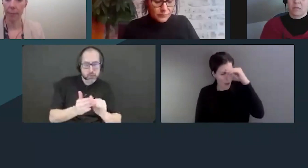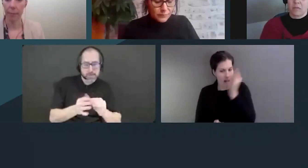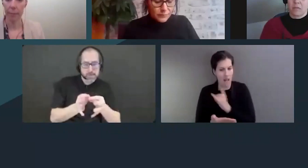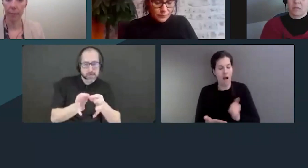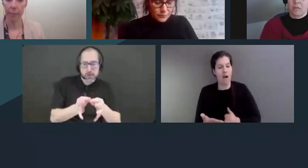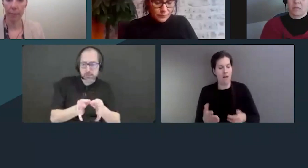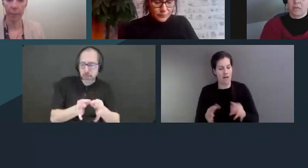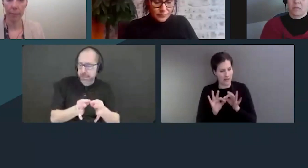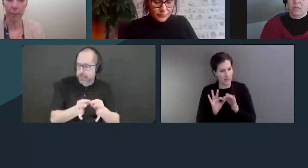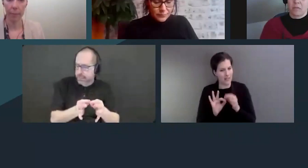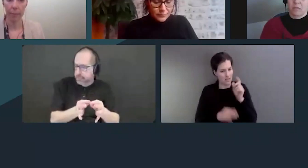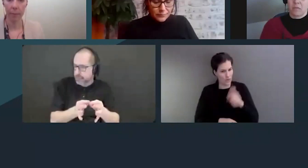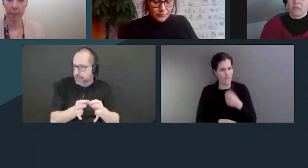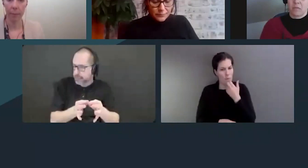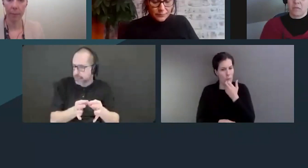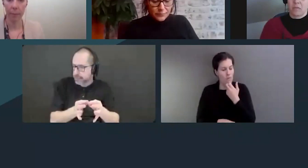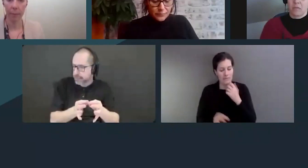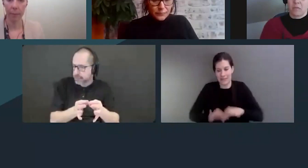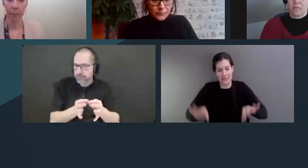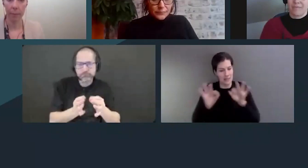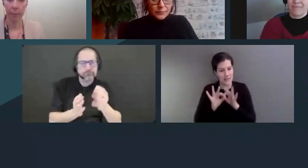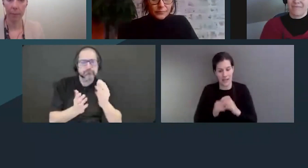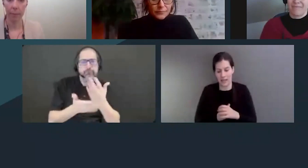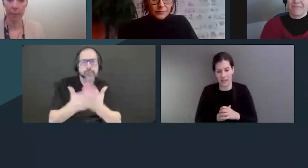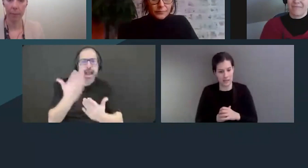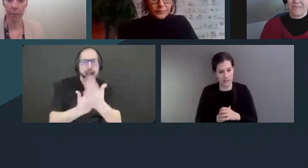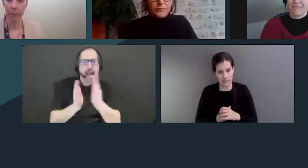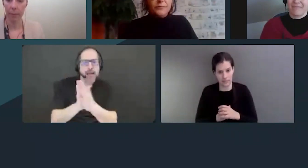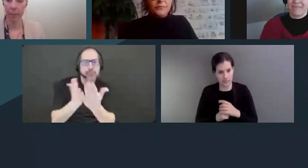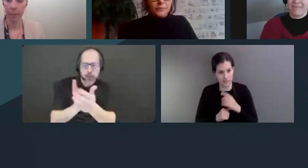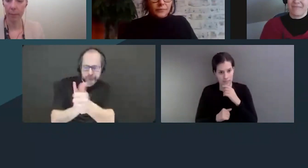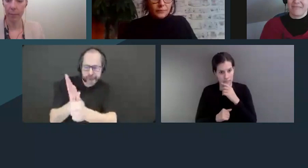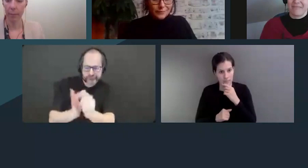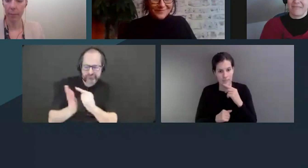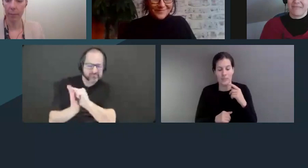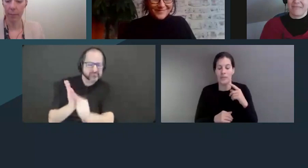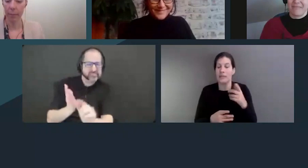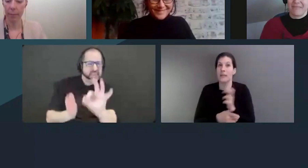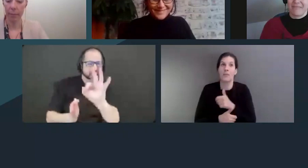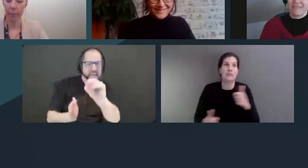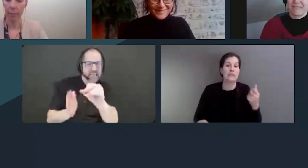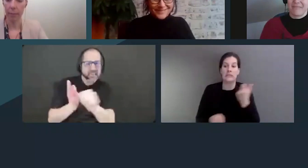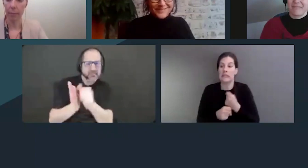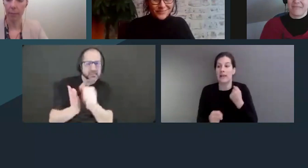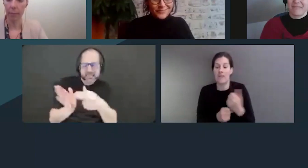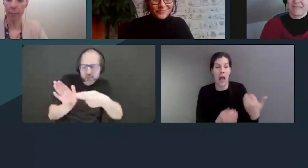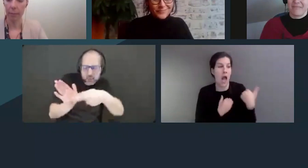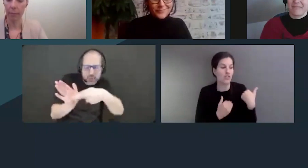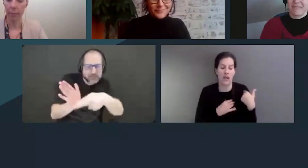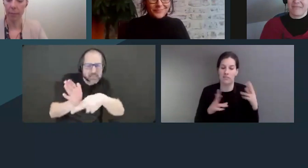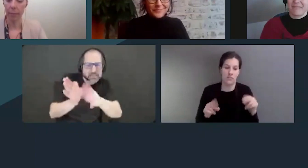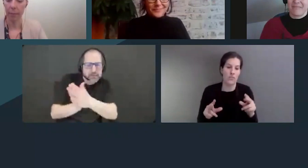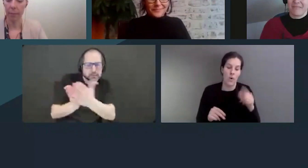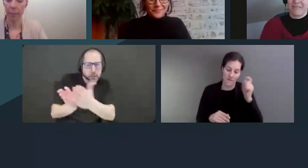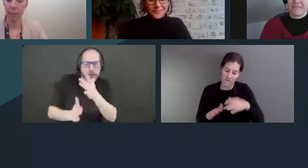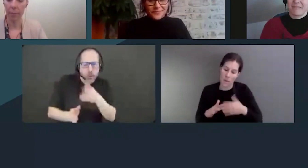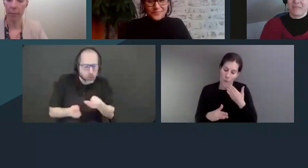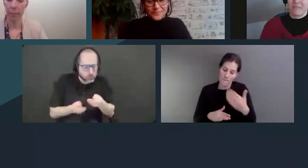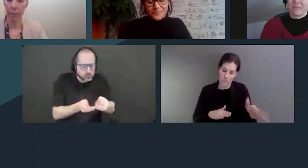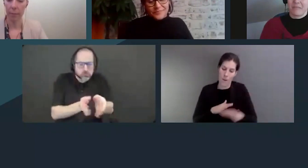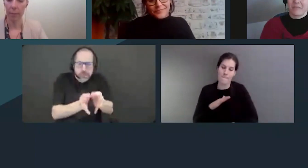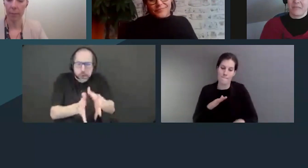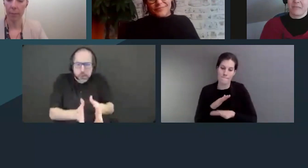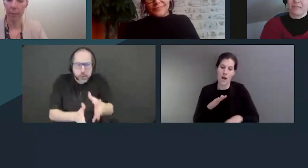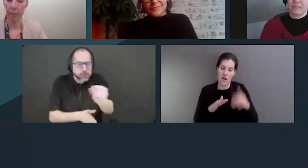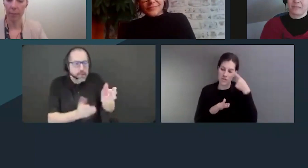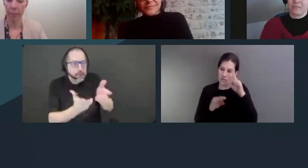c'est un document de 90 pages. C'est une sorte de référence, un manuel de référence pour les interprètes et les fournisseurs qui